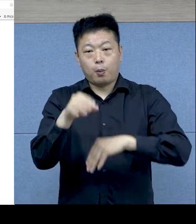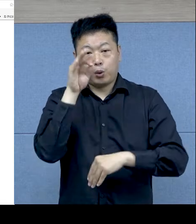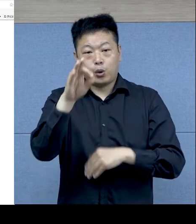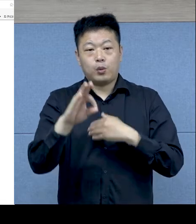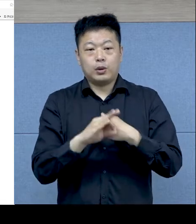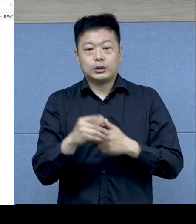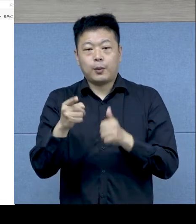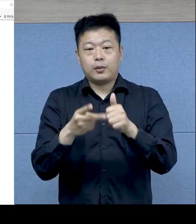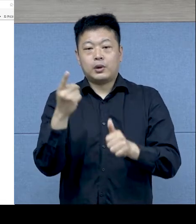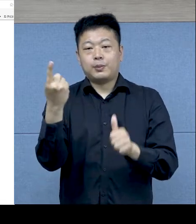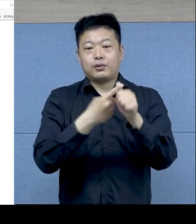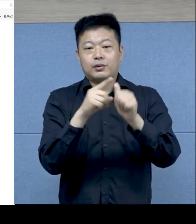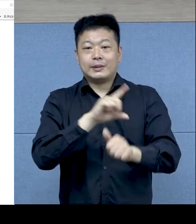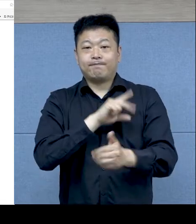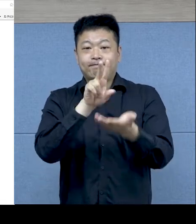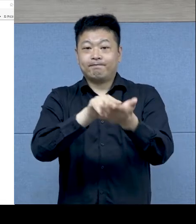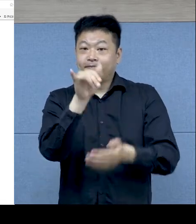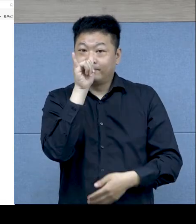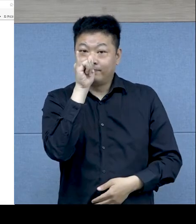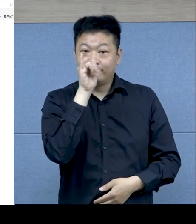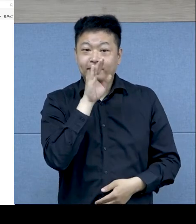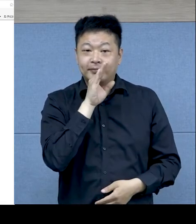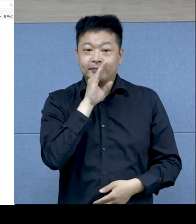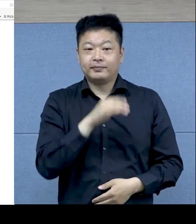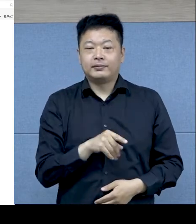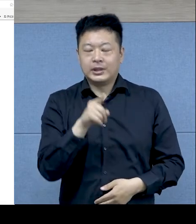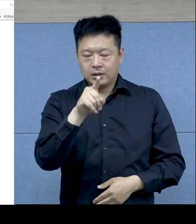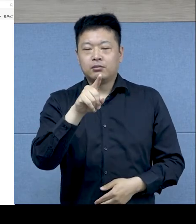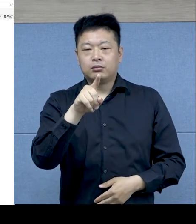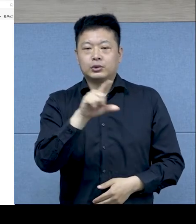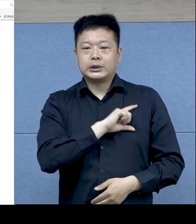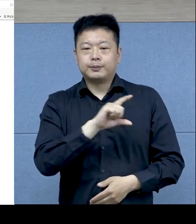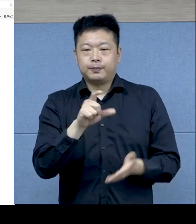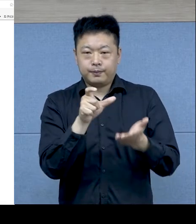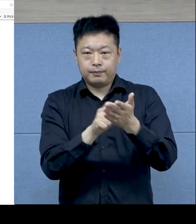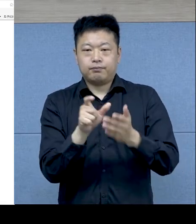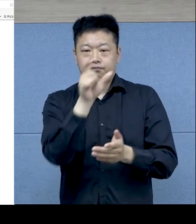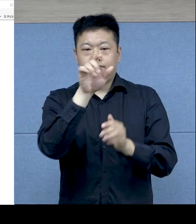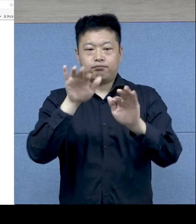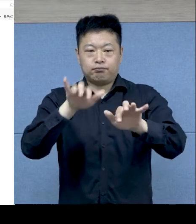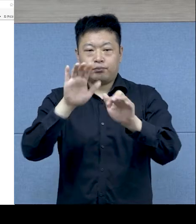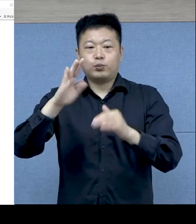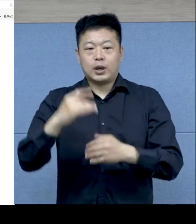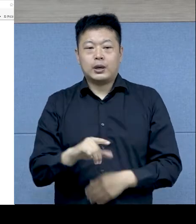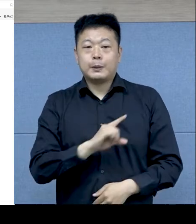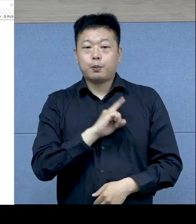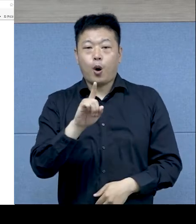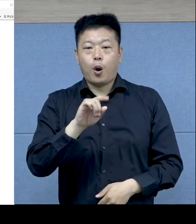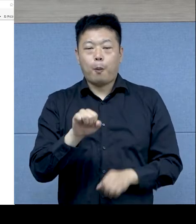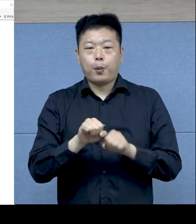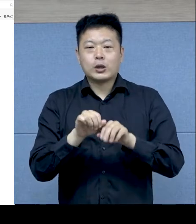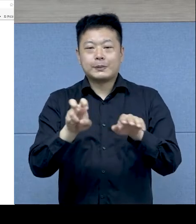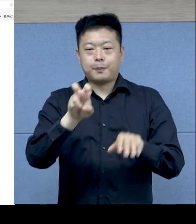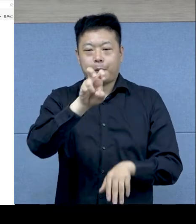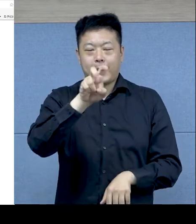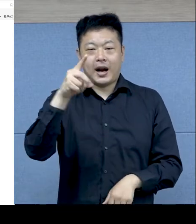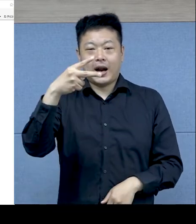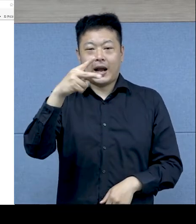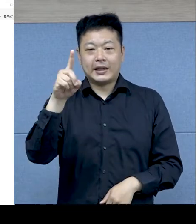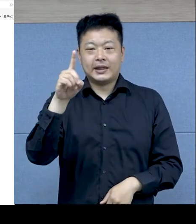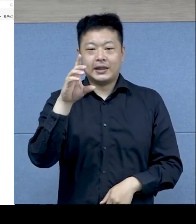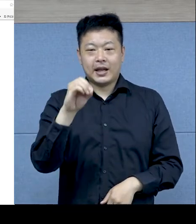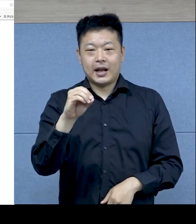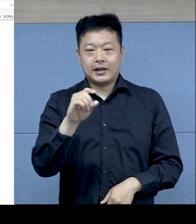사업계획서에 보면 사업 1에 대한 이제 제목이 있으시잖아요. 그거를 같이 적어주시면 됩니다. 저는 펼침마당이라고 적도록